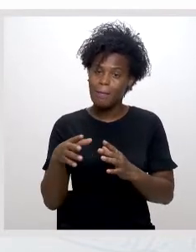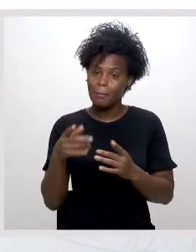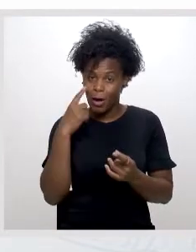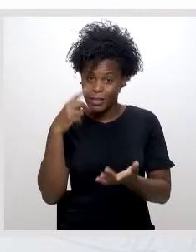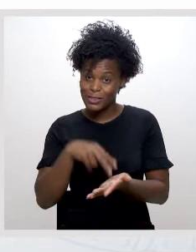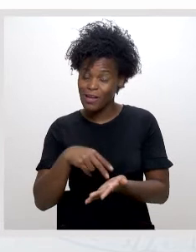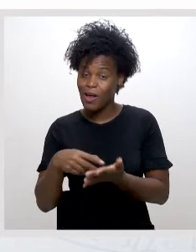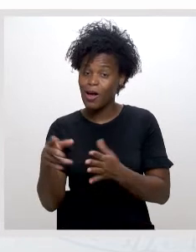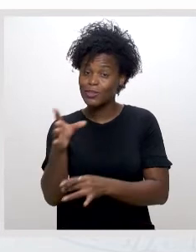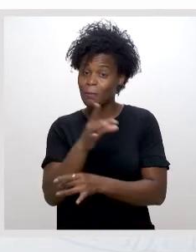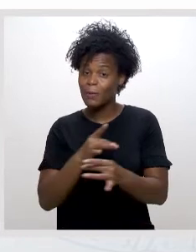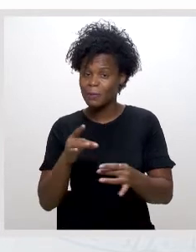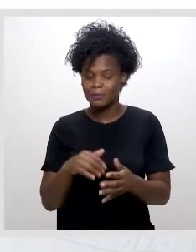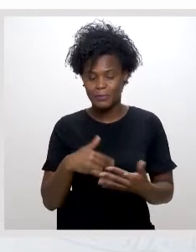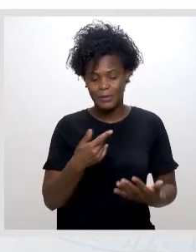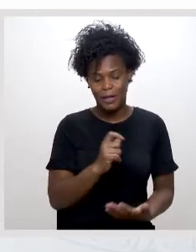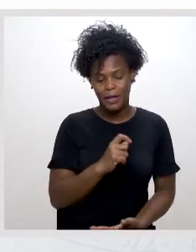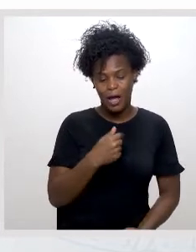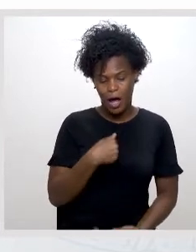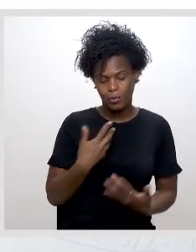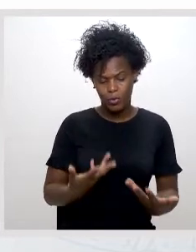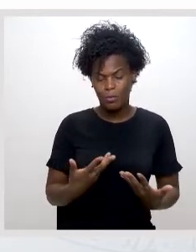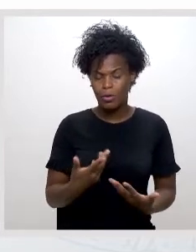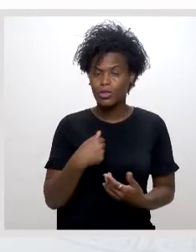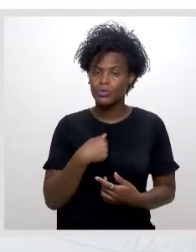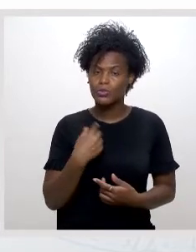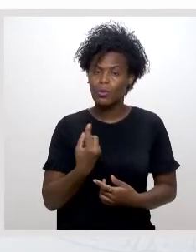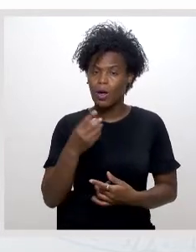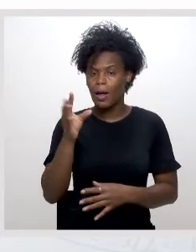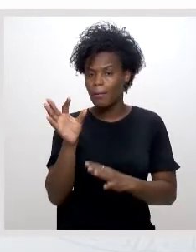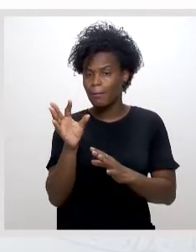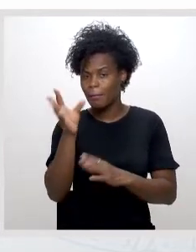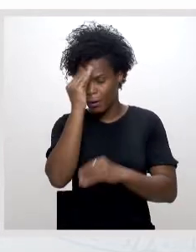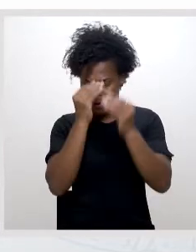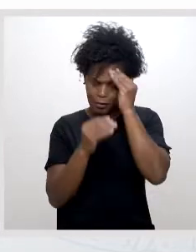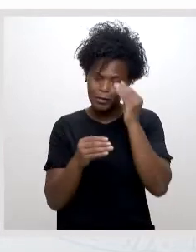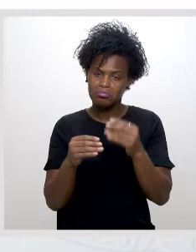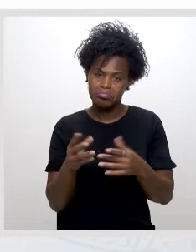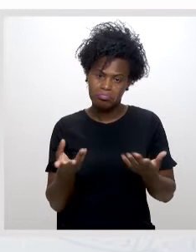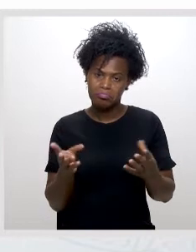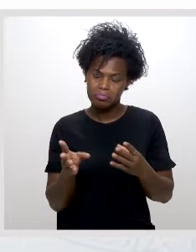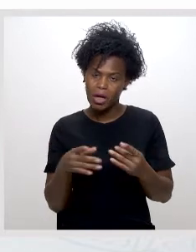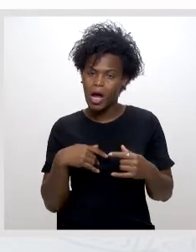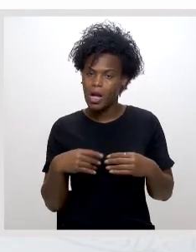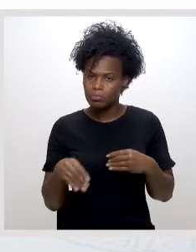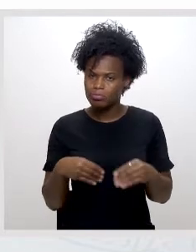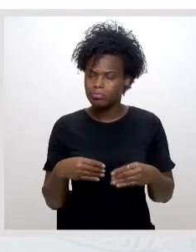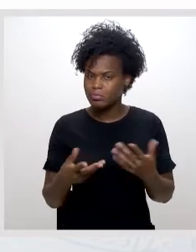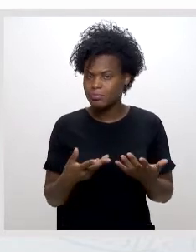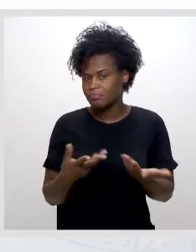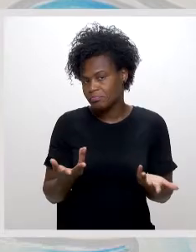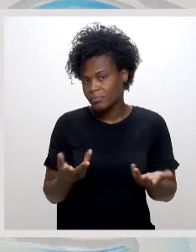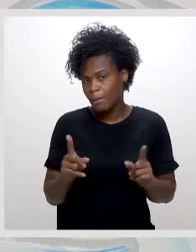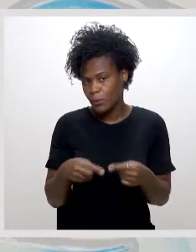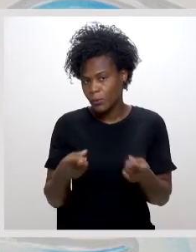Et finalement, E. Actuellement, je suis en train d'apprendre à jouer des percussions. J'espère que tu